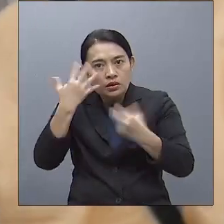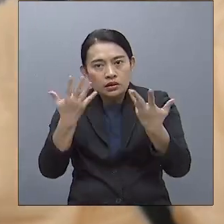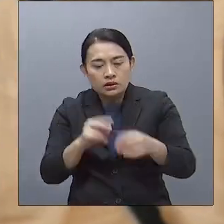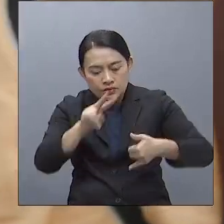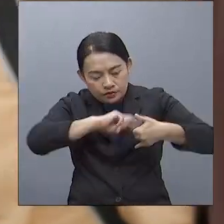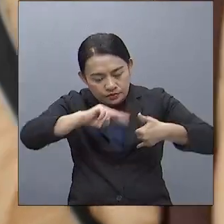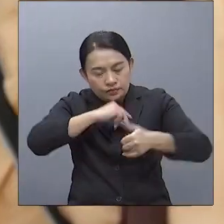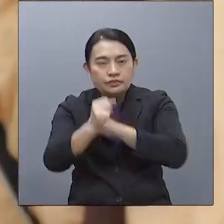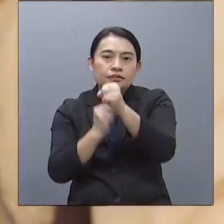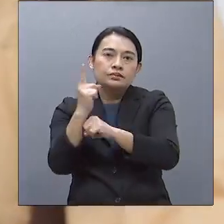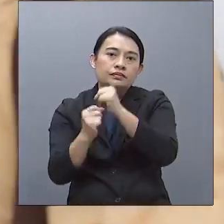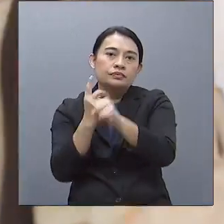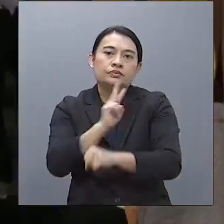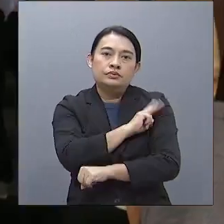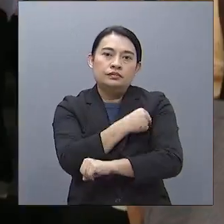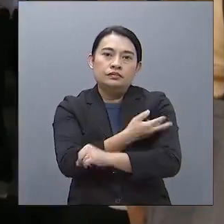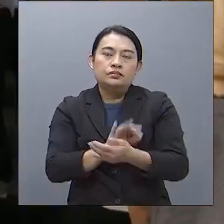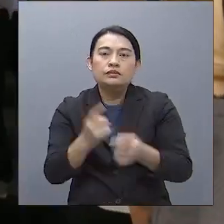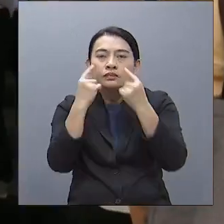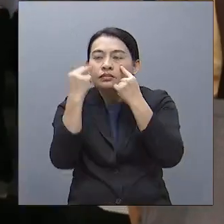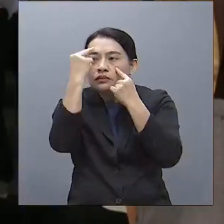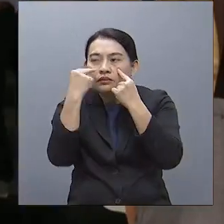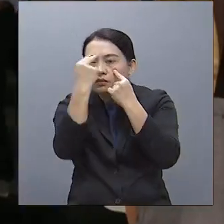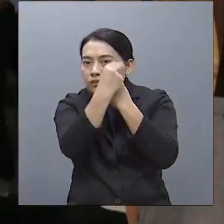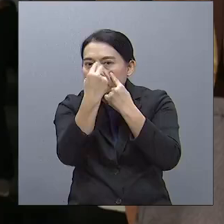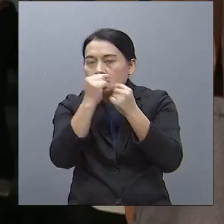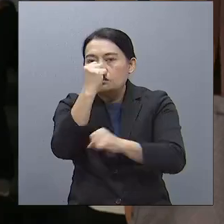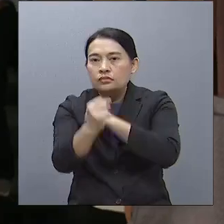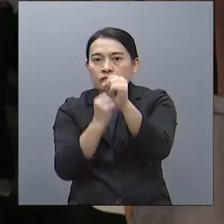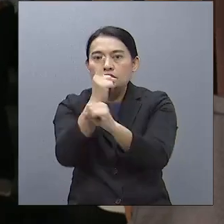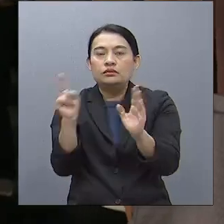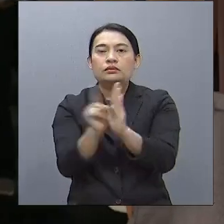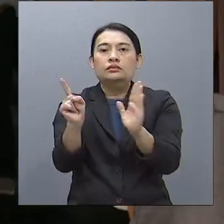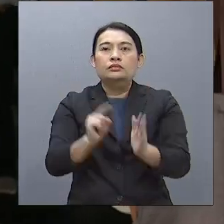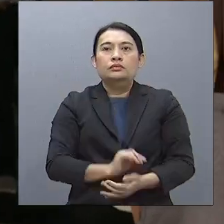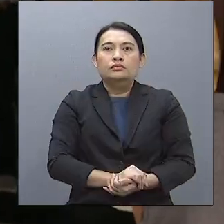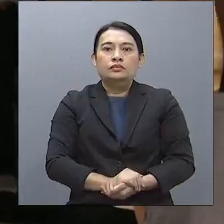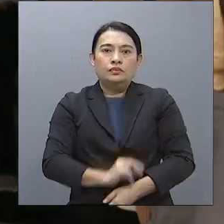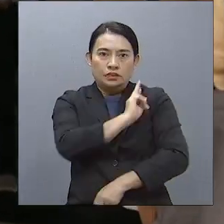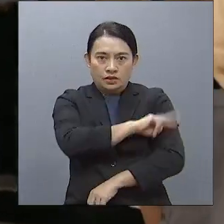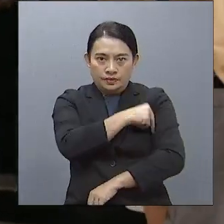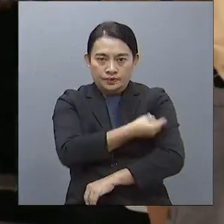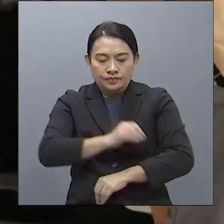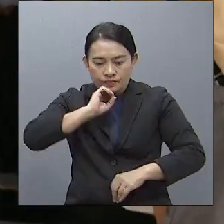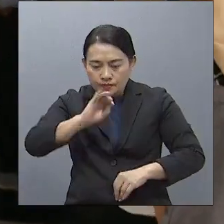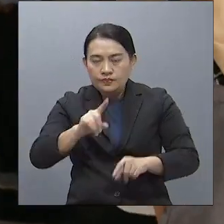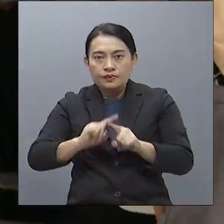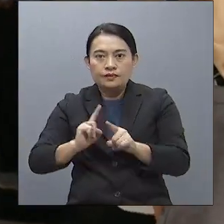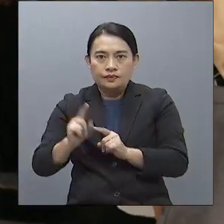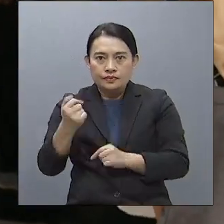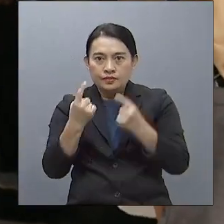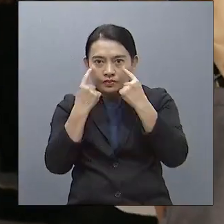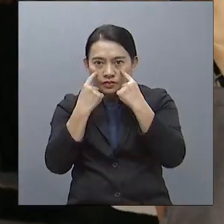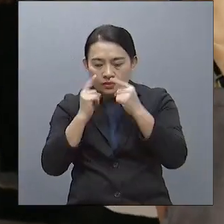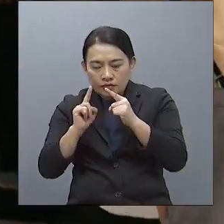ภาพประจำปีแล้วก็ตรวจตากับจักษุแพทย์ปีละ1ครั้งด้วยนะนะตรวจสายตาก็ได้อย่างน้อยเนี่ยคุณหมอเขาก็จะถ้ามันมีอะไรผิดปกติเนี่ยเป็นต้อเป็นอะไรเข